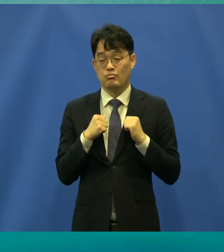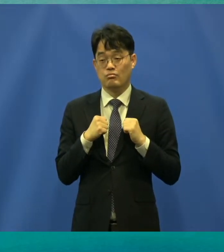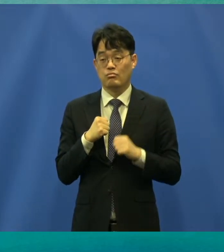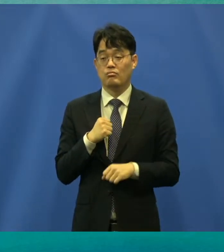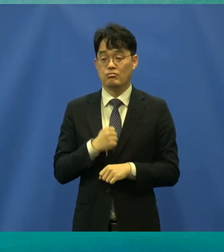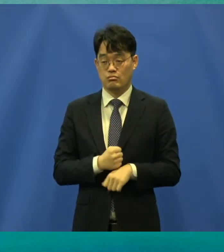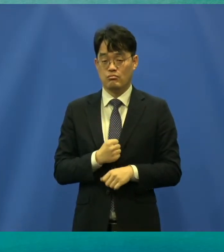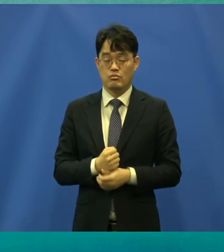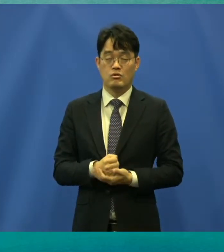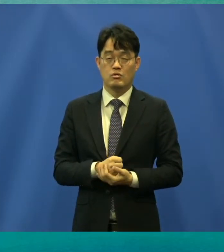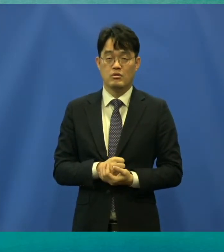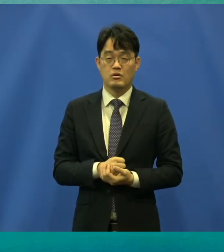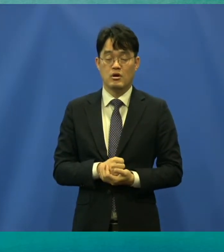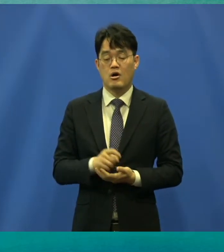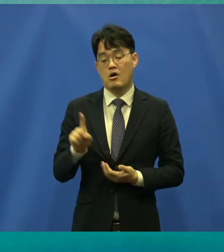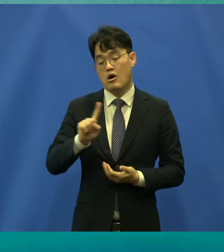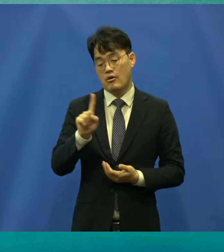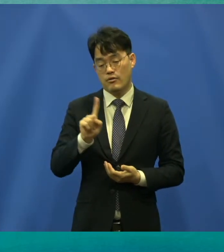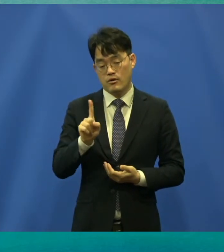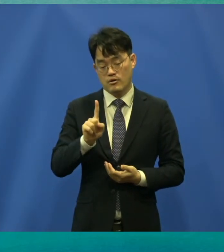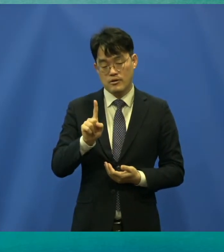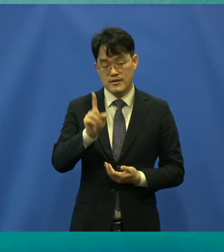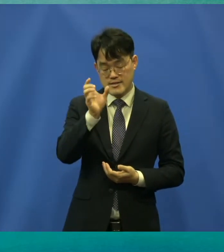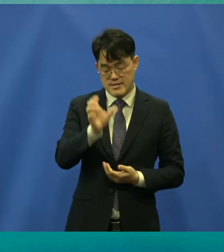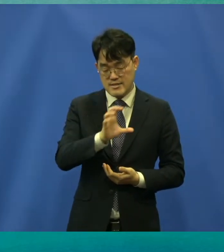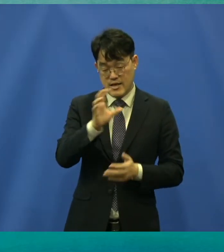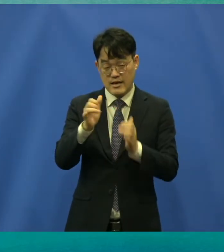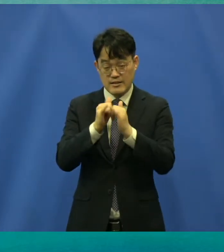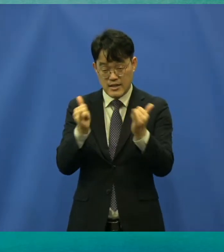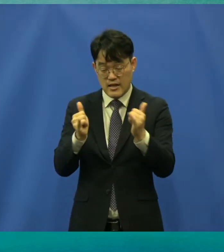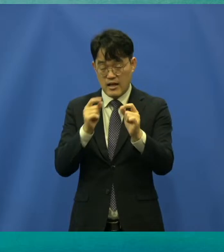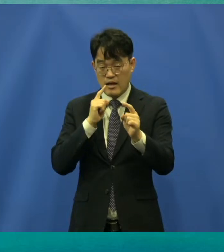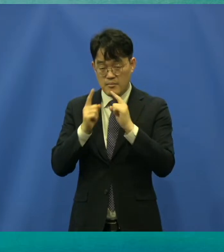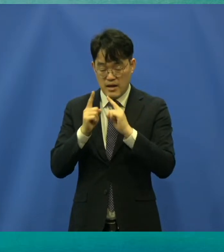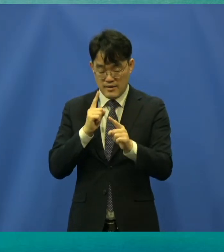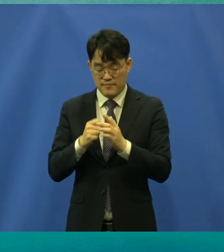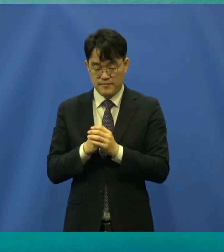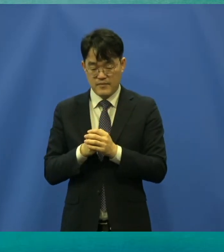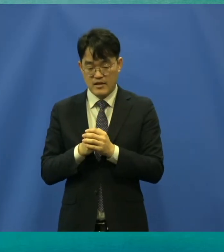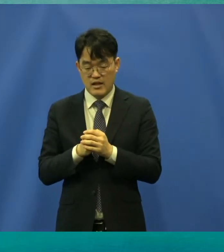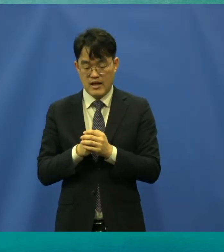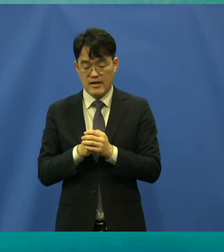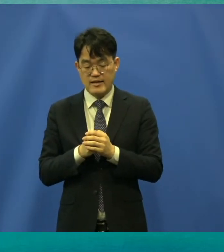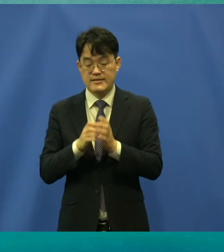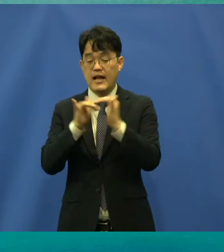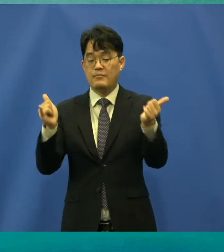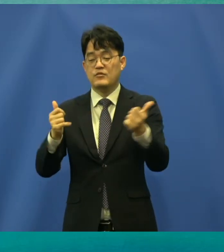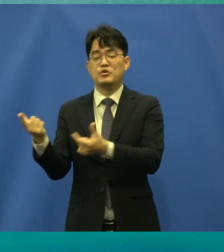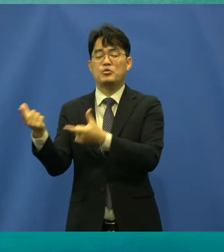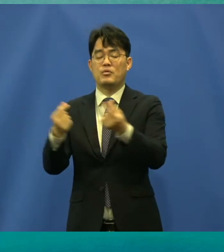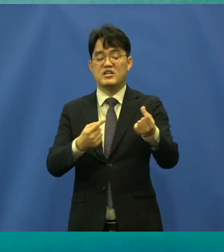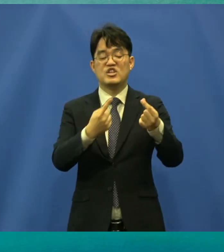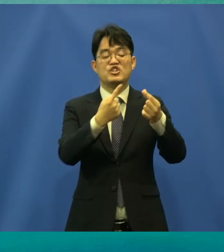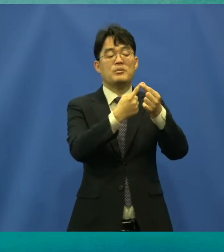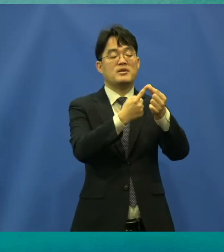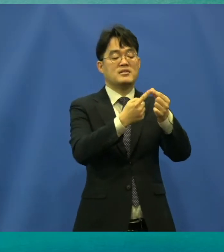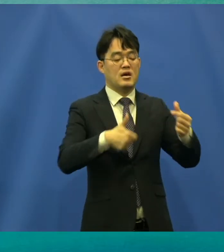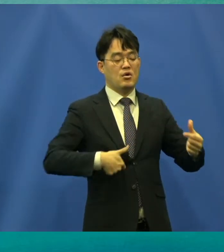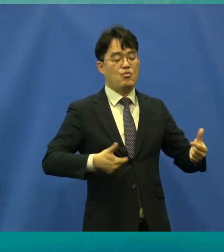어느 신학자가 그런 말을 했습니다. 누구에게나 두 가지 핵심이 있다. 첫 번째 핵심은 하나님에게로 돌아가는 것이다. 두